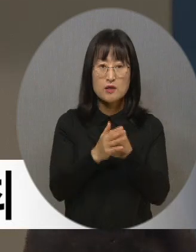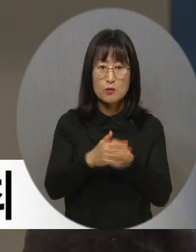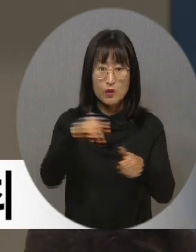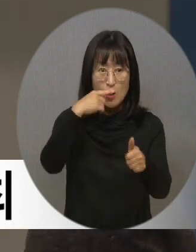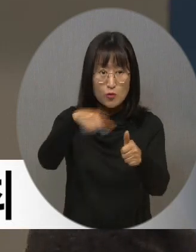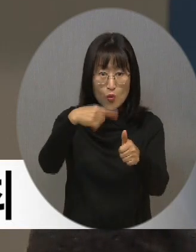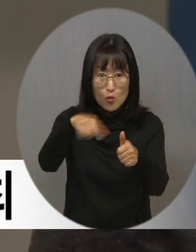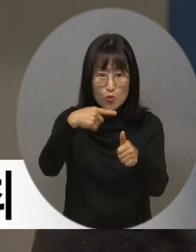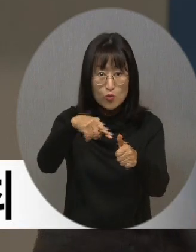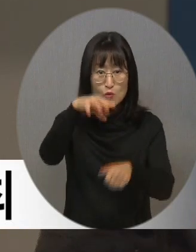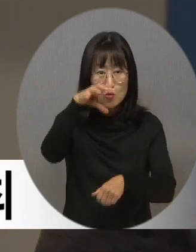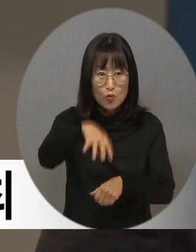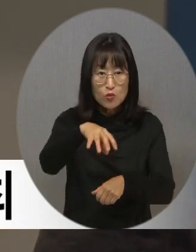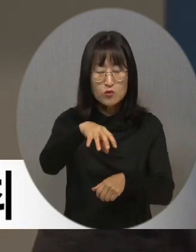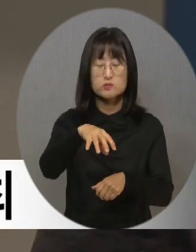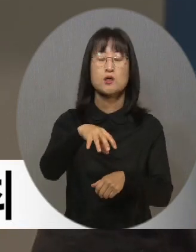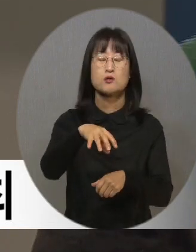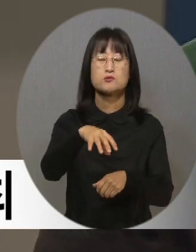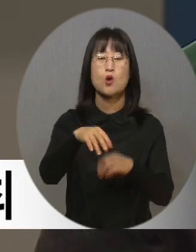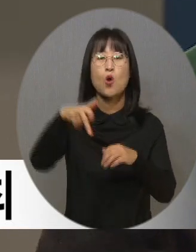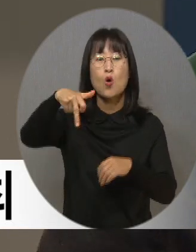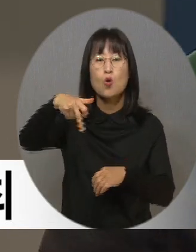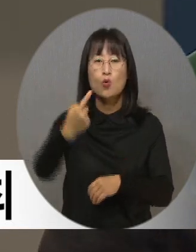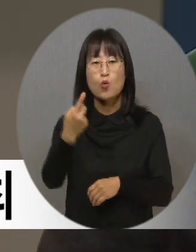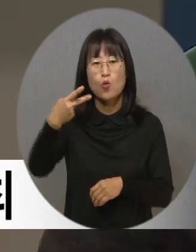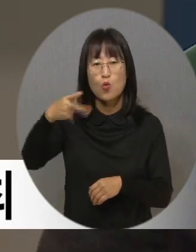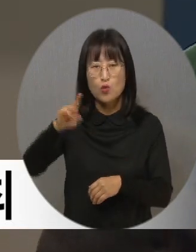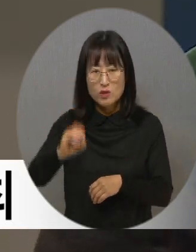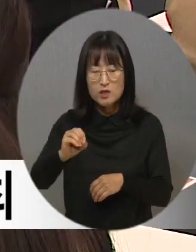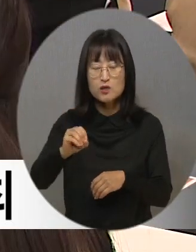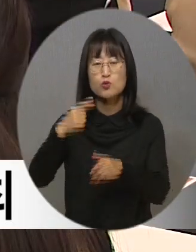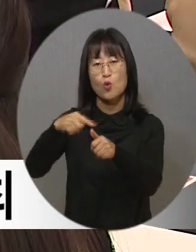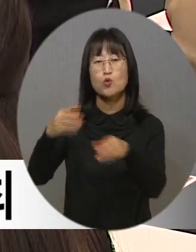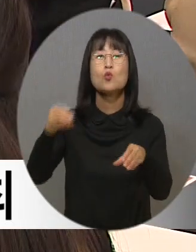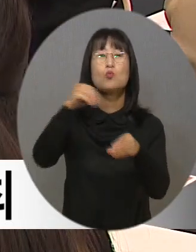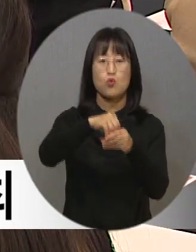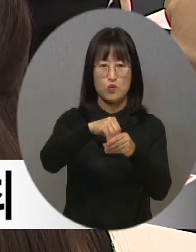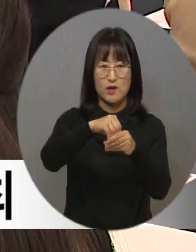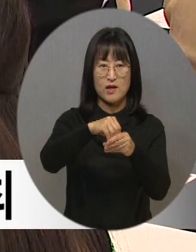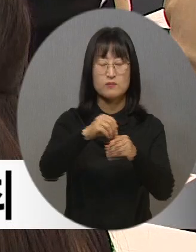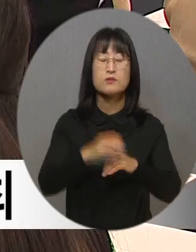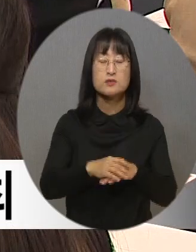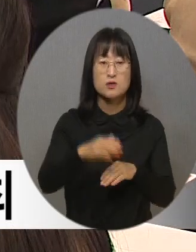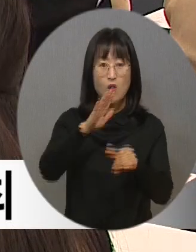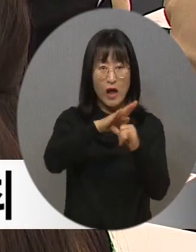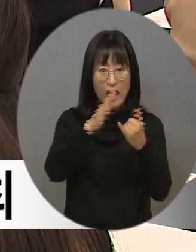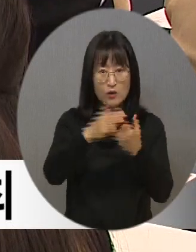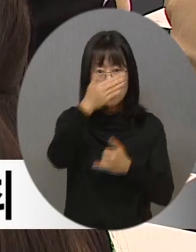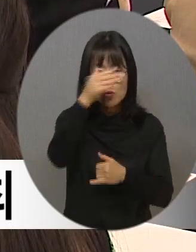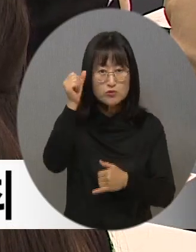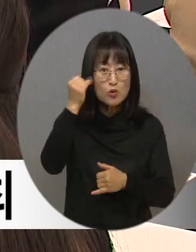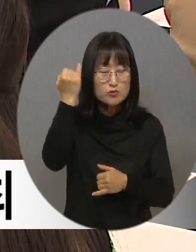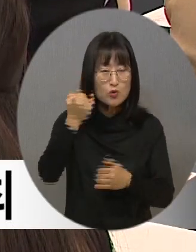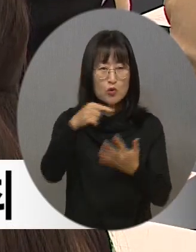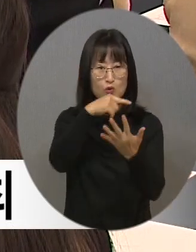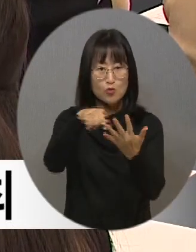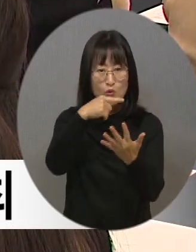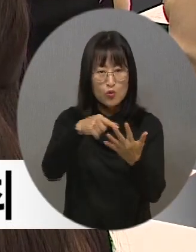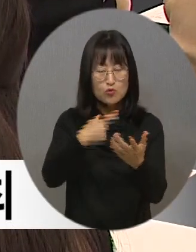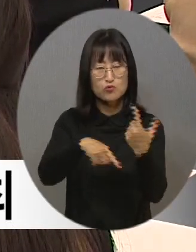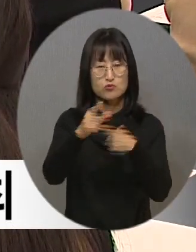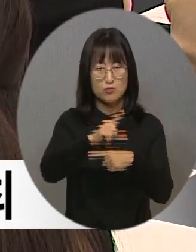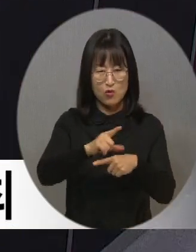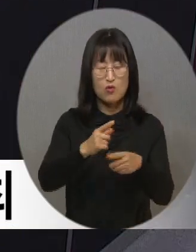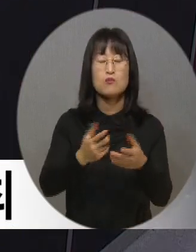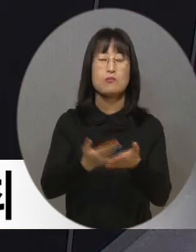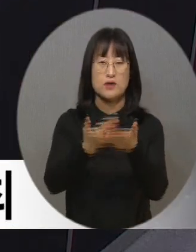현장 일선에서 정규 교육 과정으로 코딩 교육을 포함시키는 등 아동, 청소년을 대상으로 하는 교육이 강화되고